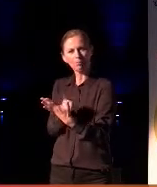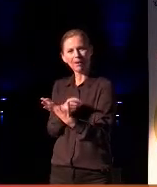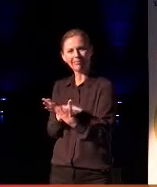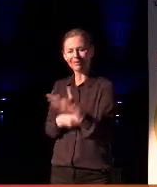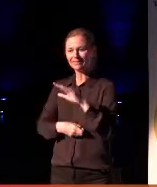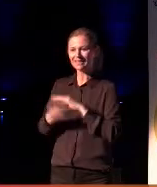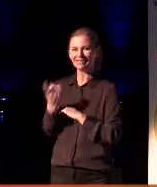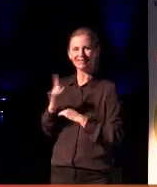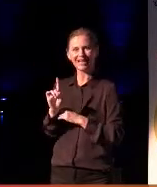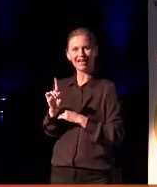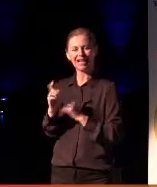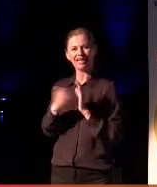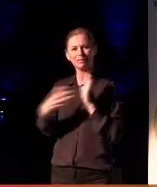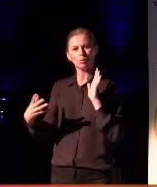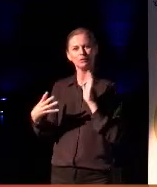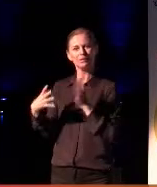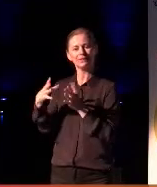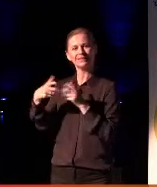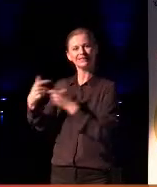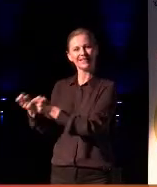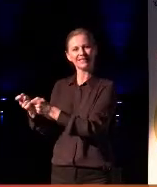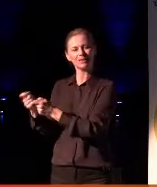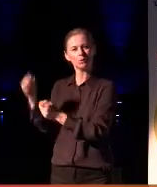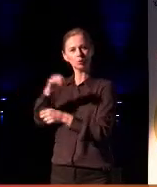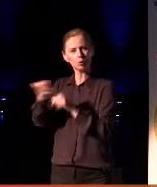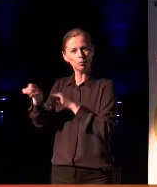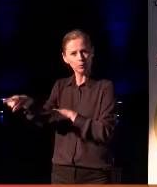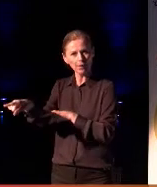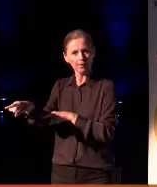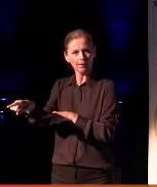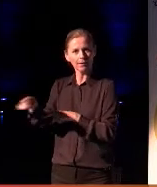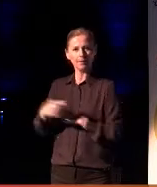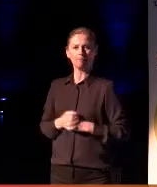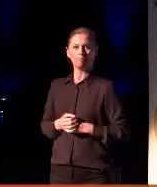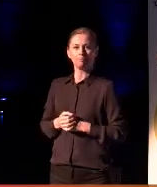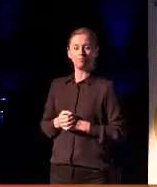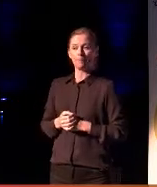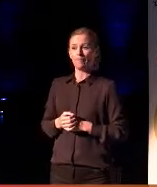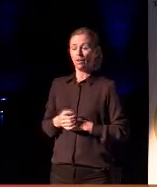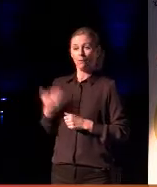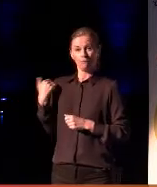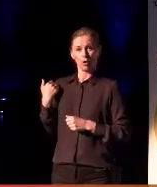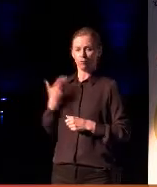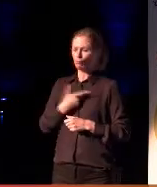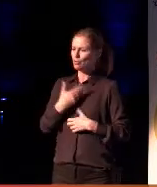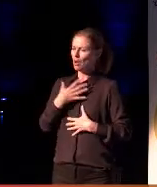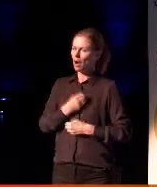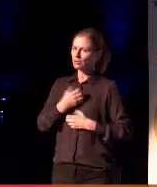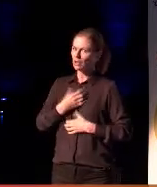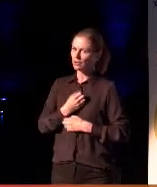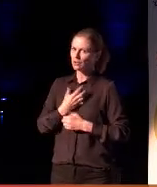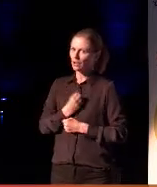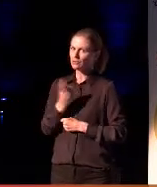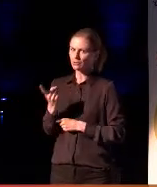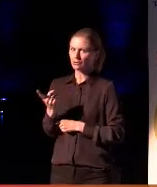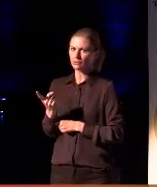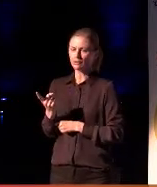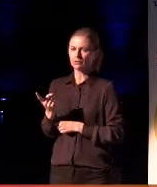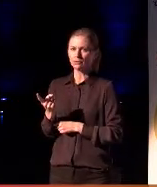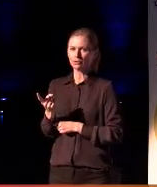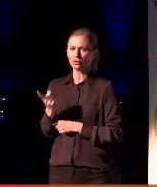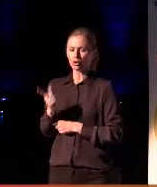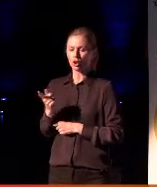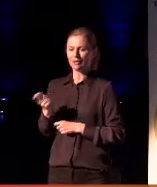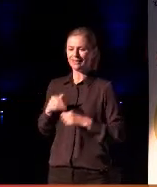sender dette til responstjenesten i Oslo kommune. Hun hadde vært plaget med mye angst, fordi